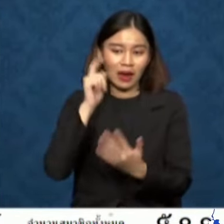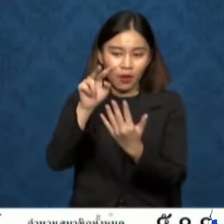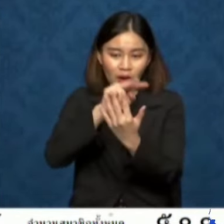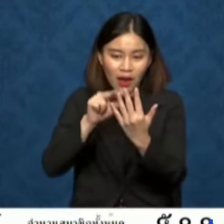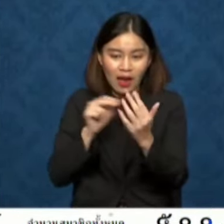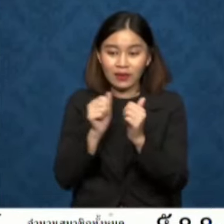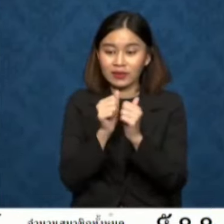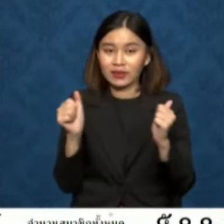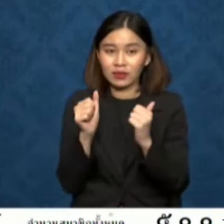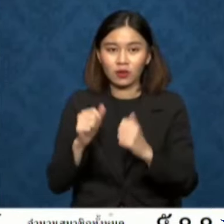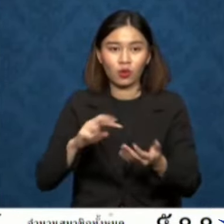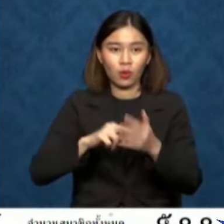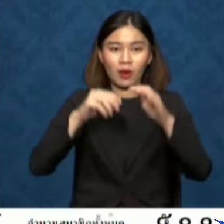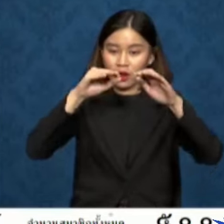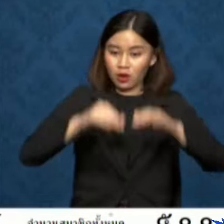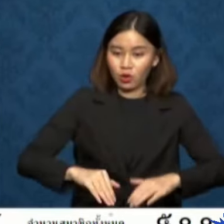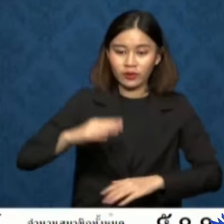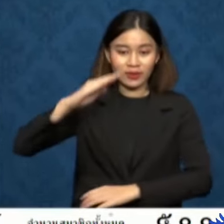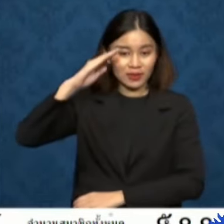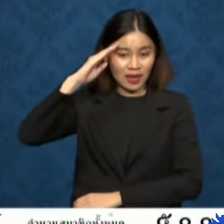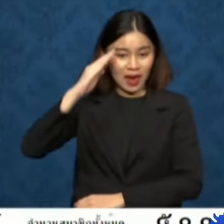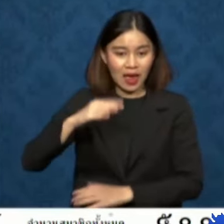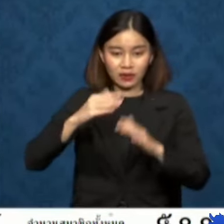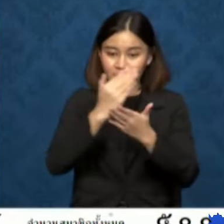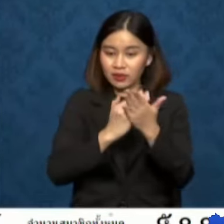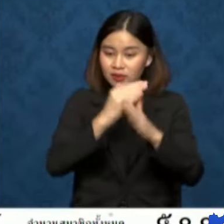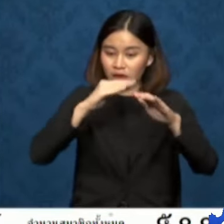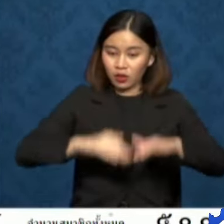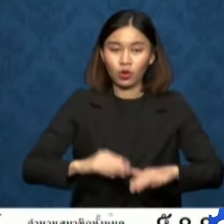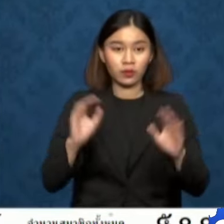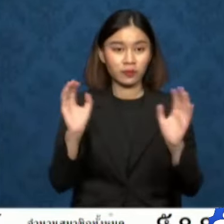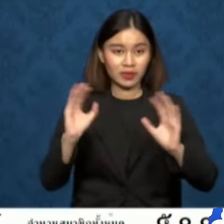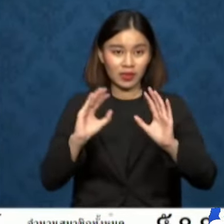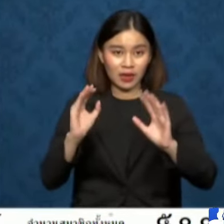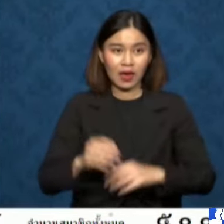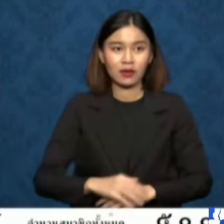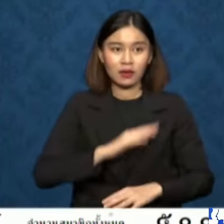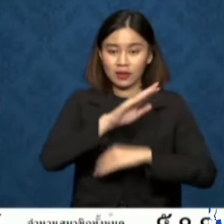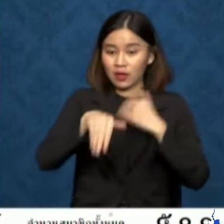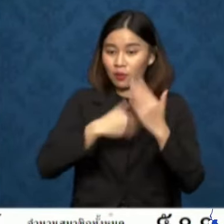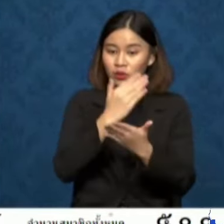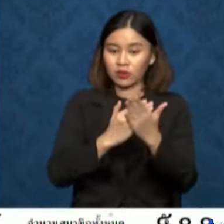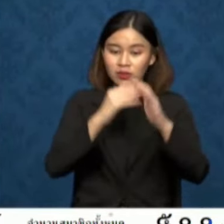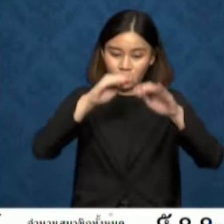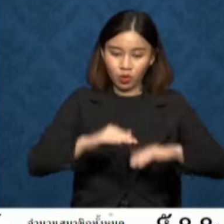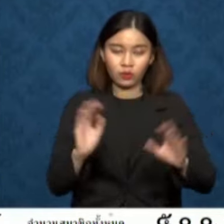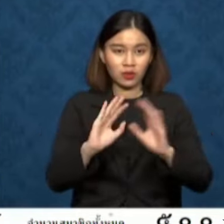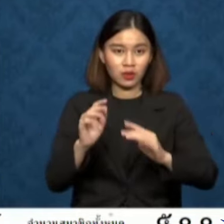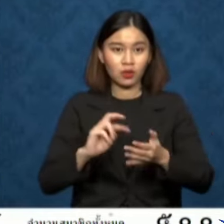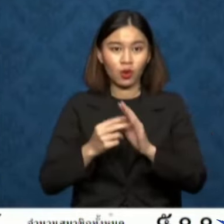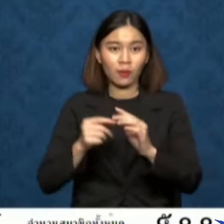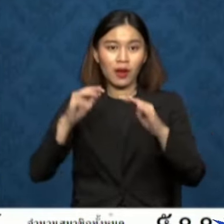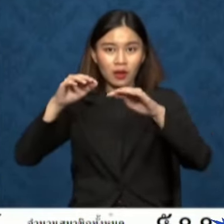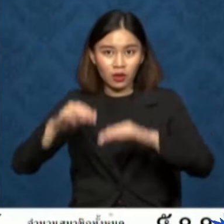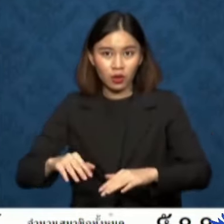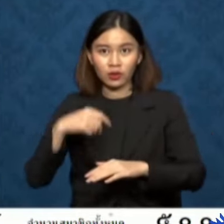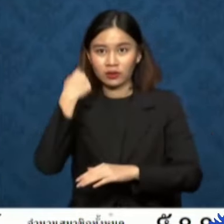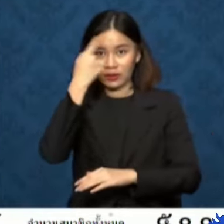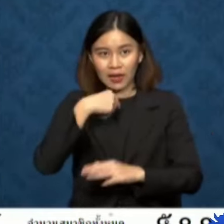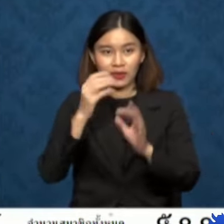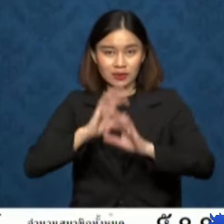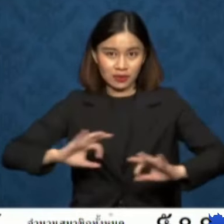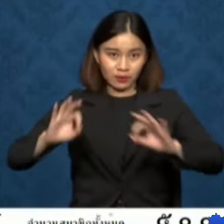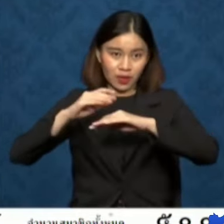ประธานไม่ใช่ลดจำนวนนายพลลงครึ่งนึงนะฮะไม่ใช่ลดจำนวนนายพลทั้งหมดลงครึ่งนึงนะแต่เป็นการลดจำนวนนายพลที่เกิน